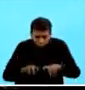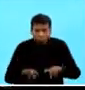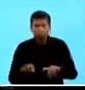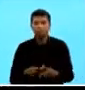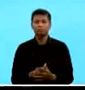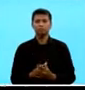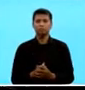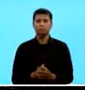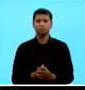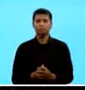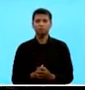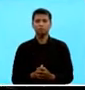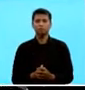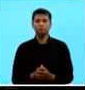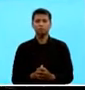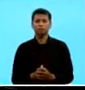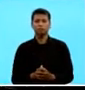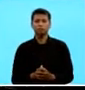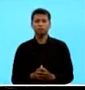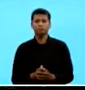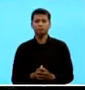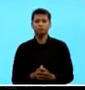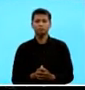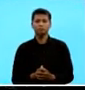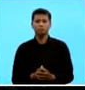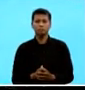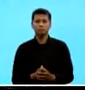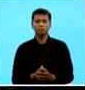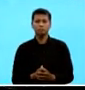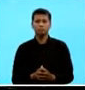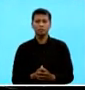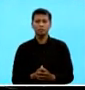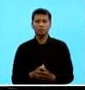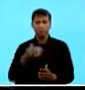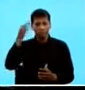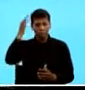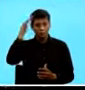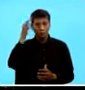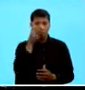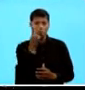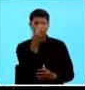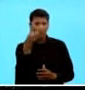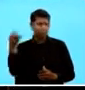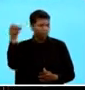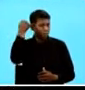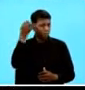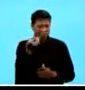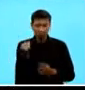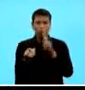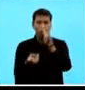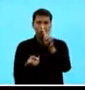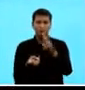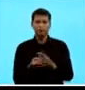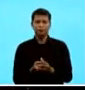sebuah logam yang bersarang di kepala almarhum yang diduga memang awalnya proyektil. Namun